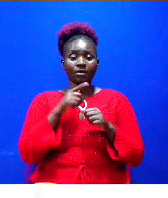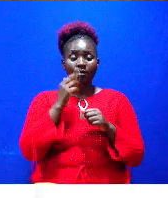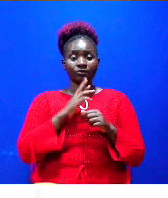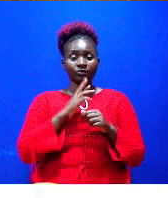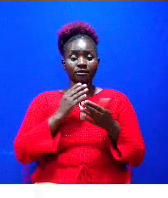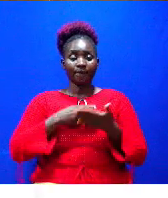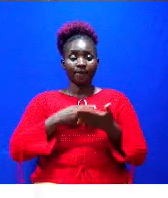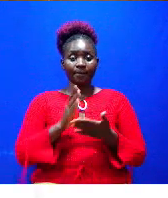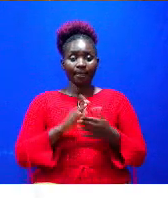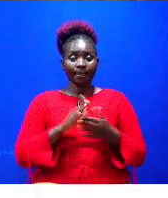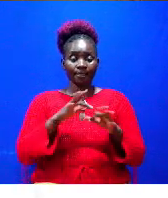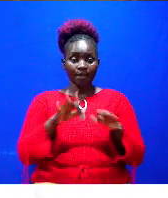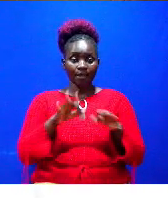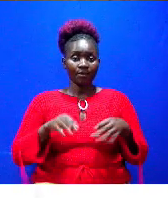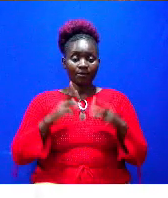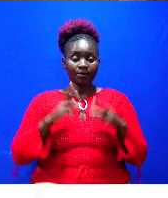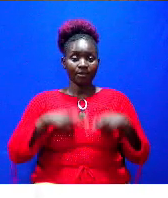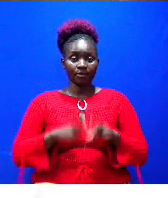m